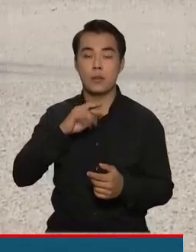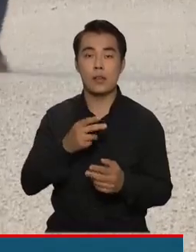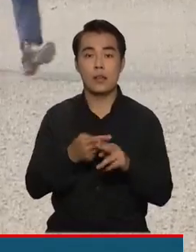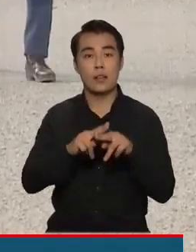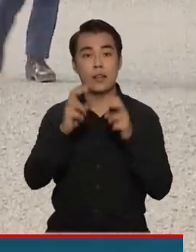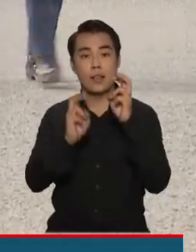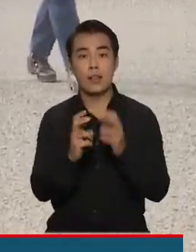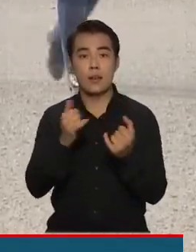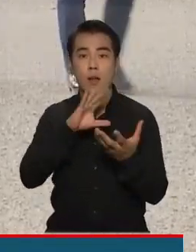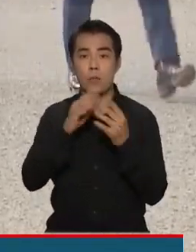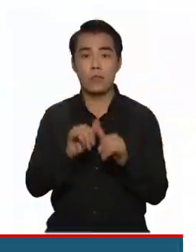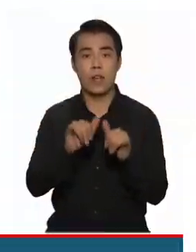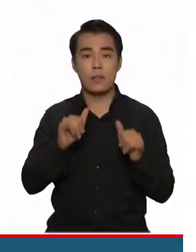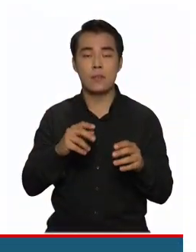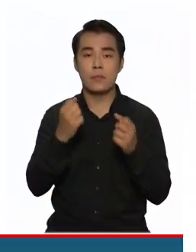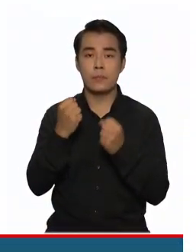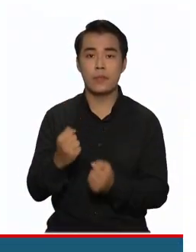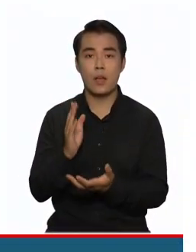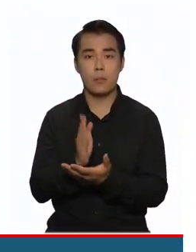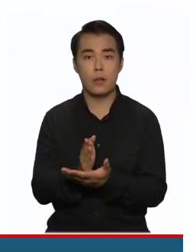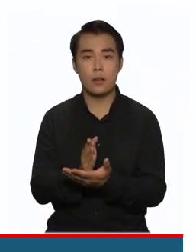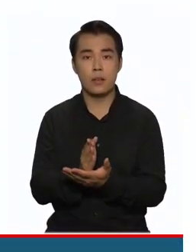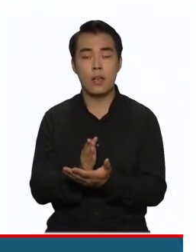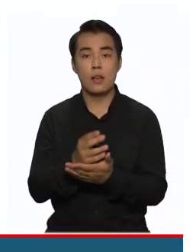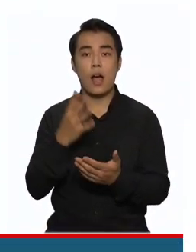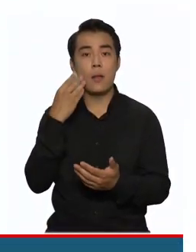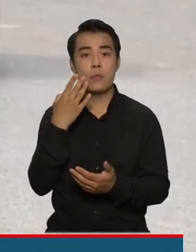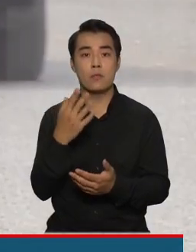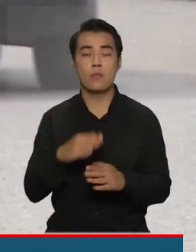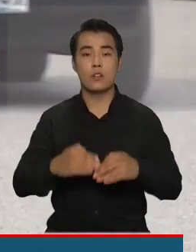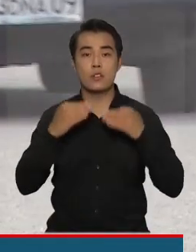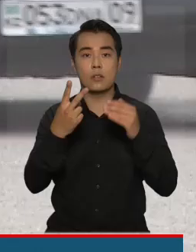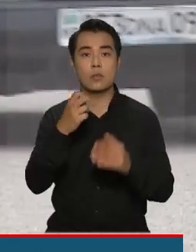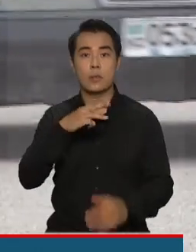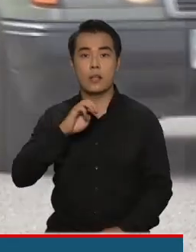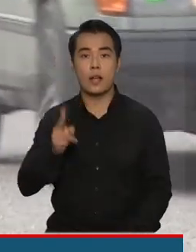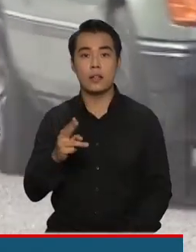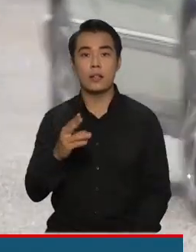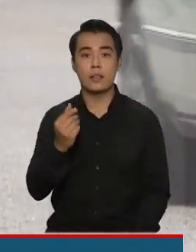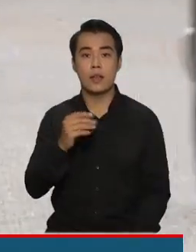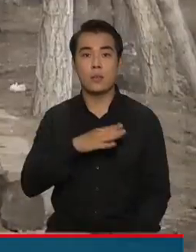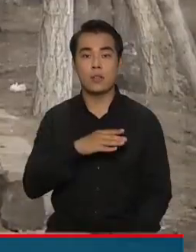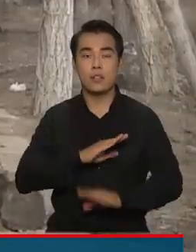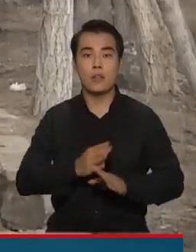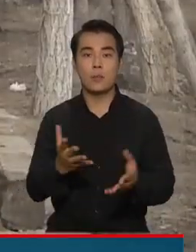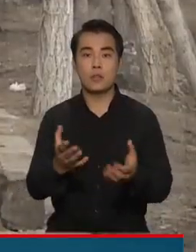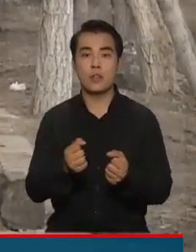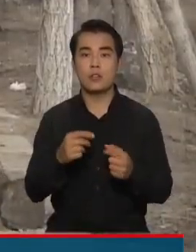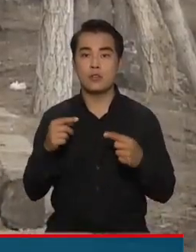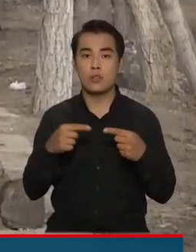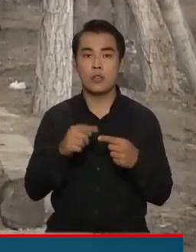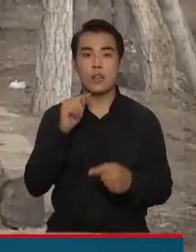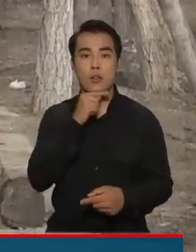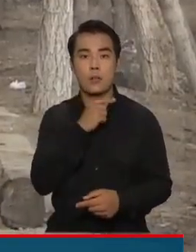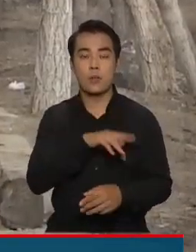переработки сдерживается развитие экономики региона. А в Алматы свыше 200 миллиардов тенге не пришло в реальную экономику